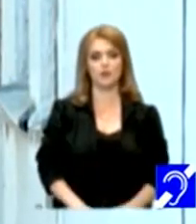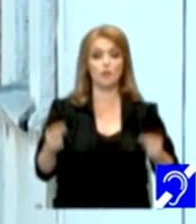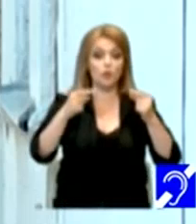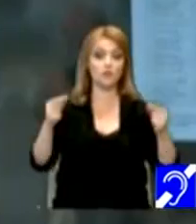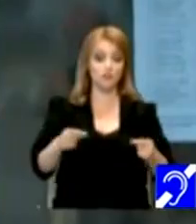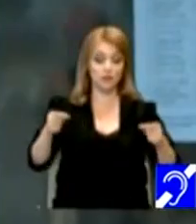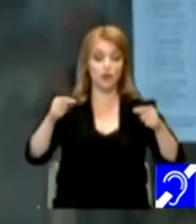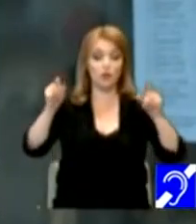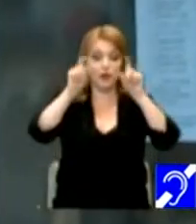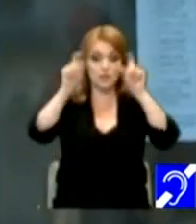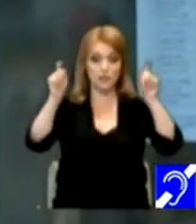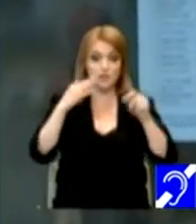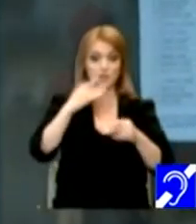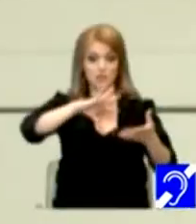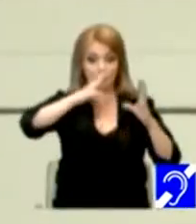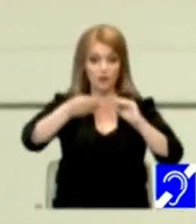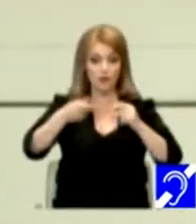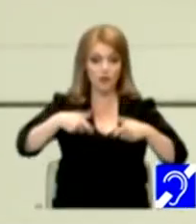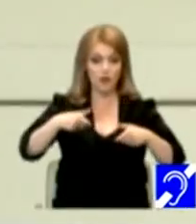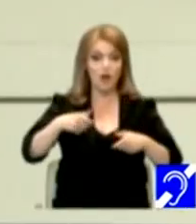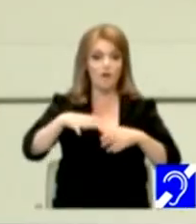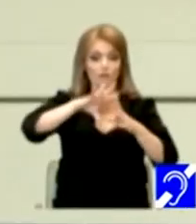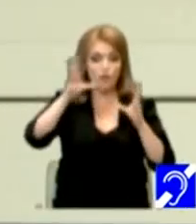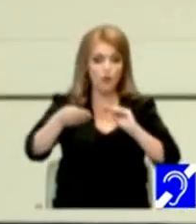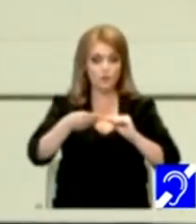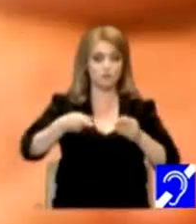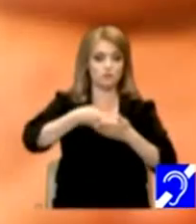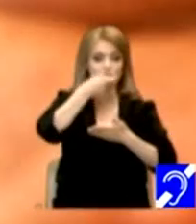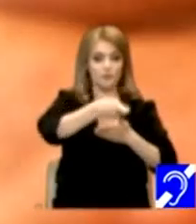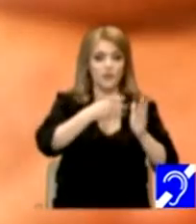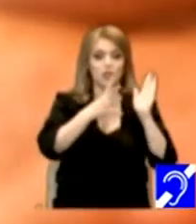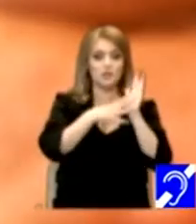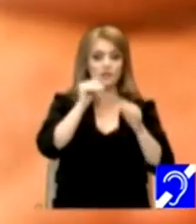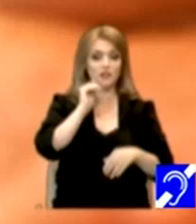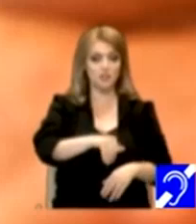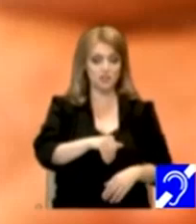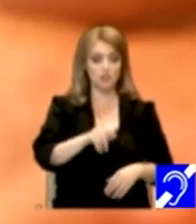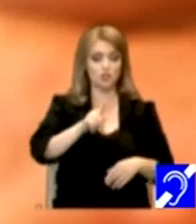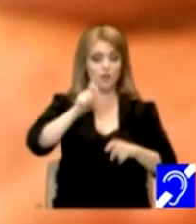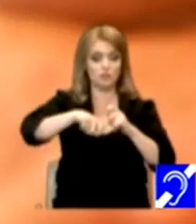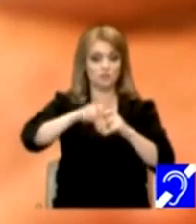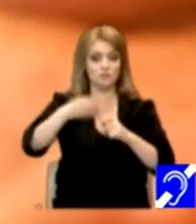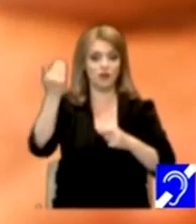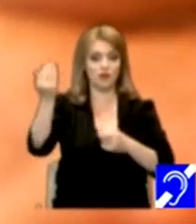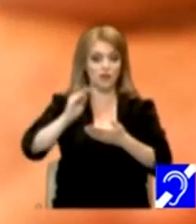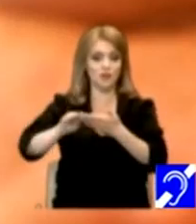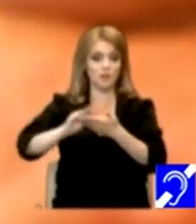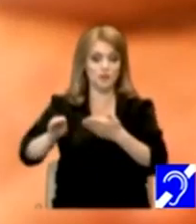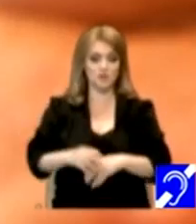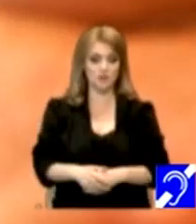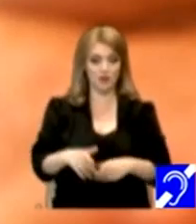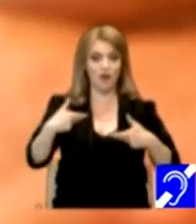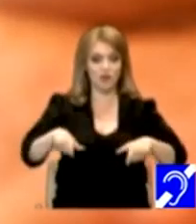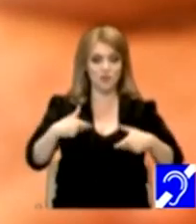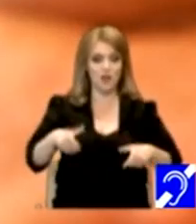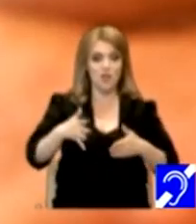Potrivit Agenției Naționale de Evaluare, în total au fost depuse 9.200 de cereri pentru verificarea lucrărilor de bacalaureat. Cei